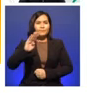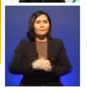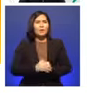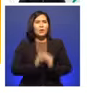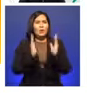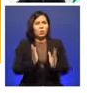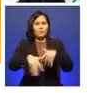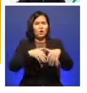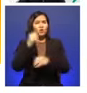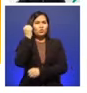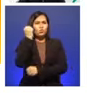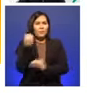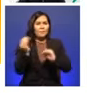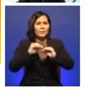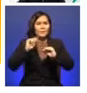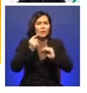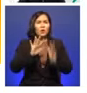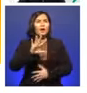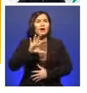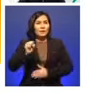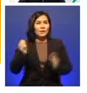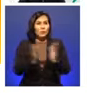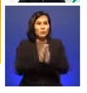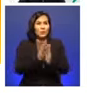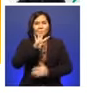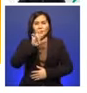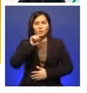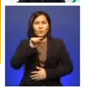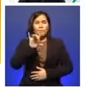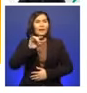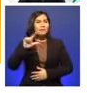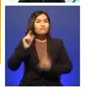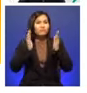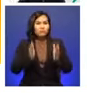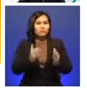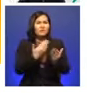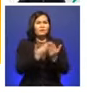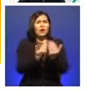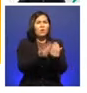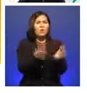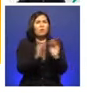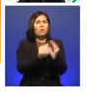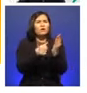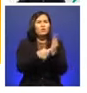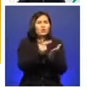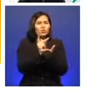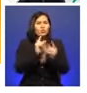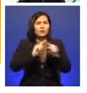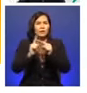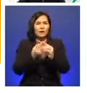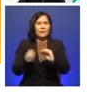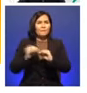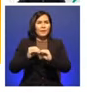เพิ่มขึ้น 500,000 คนนะครับเป็นจำนวน 4.8 ล้านคนนะครับในขณะที่หนี้สินครัวเรือนก็ปรับเพิ่มเช่นเดียวกันฮ